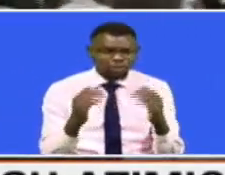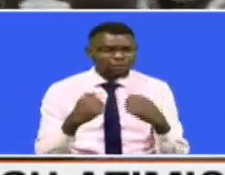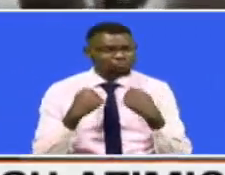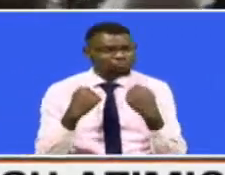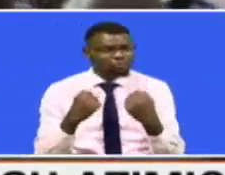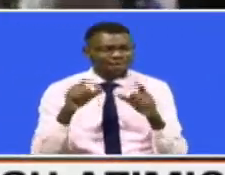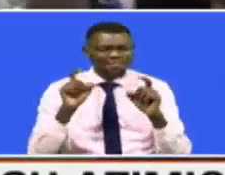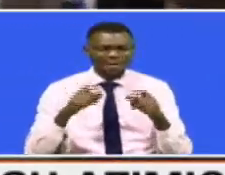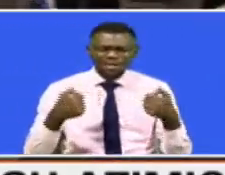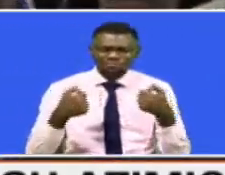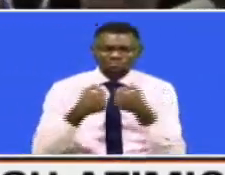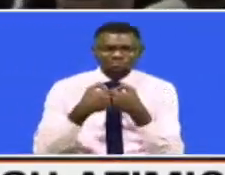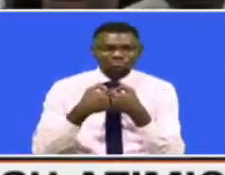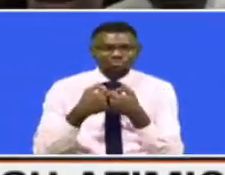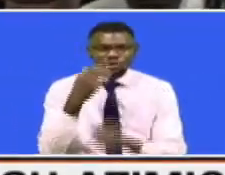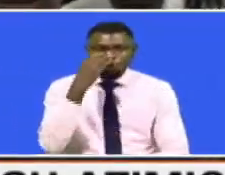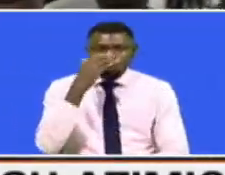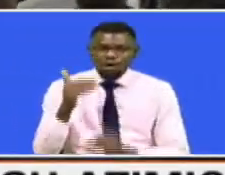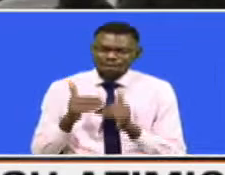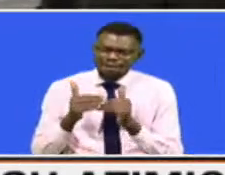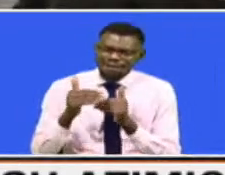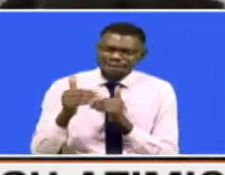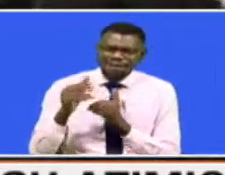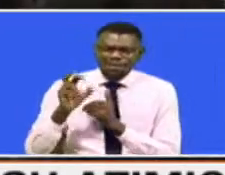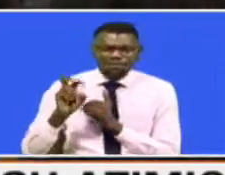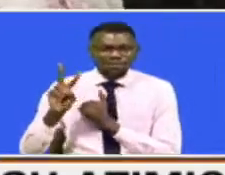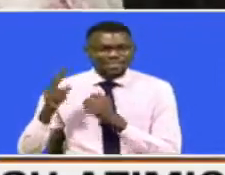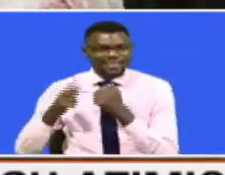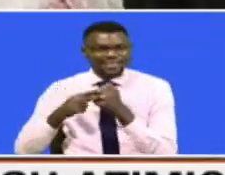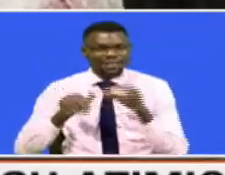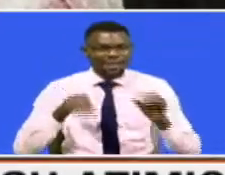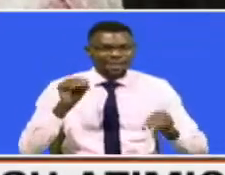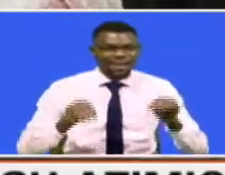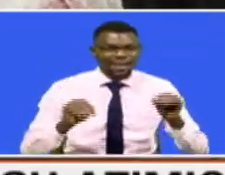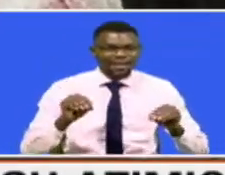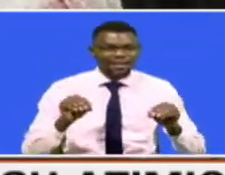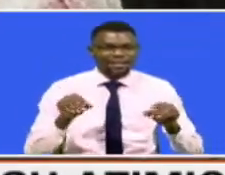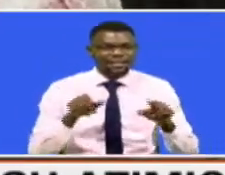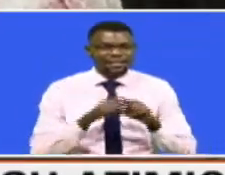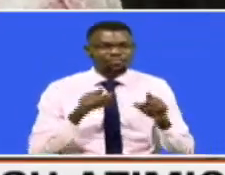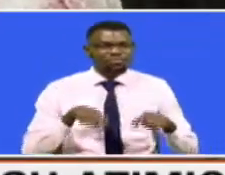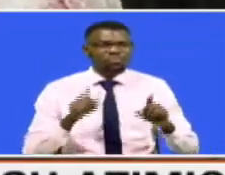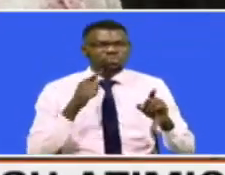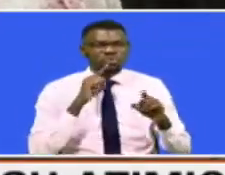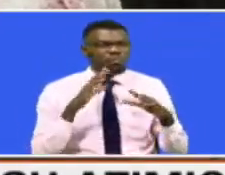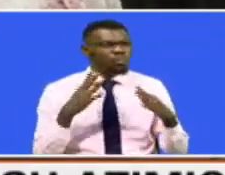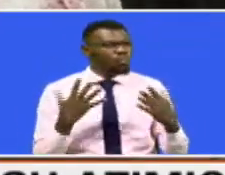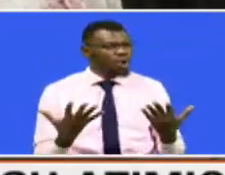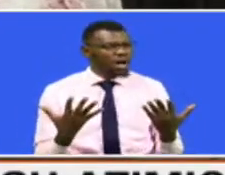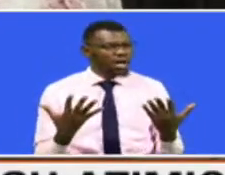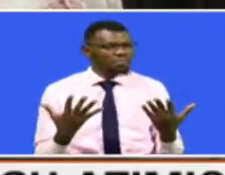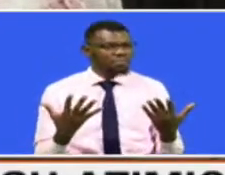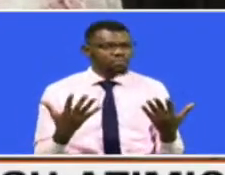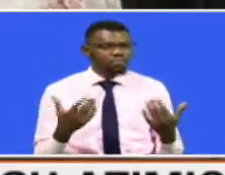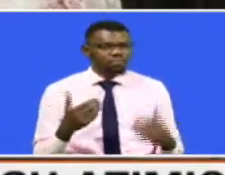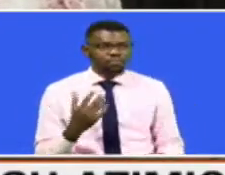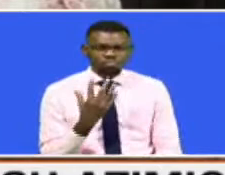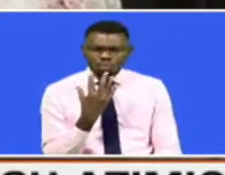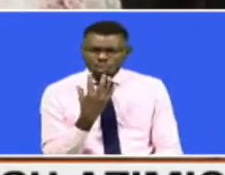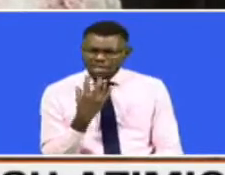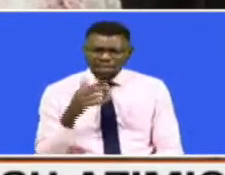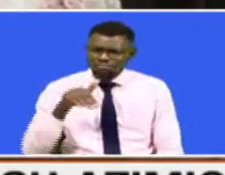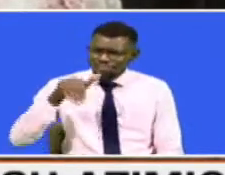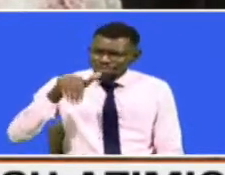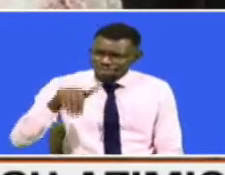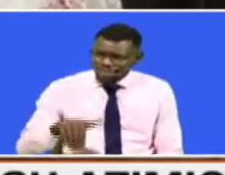Ruto katika uchaguzi wa mwaka 2027. Kisha akapuzilia mbali madai kwamba chama cha ODM